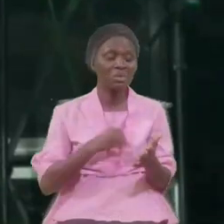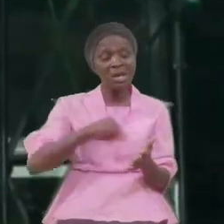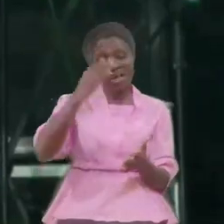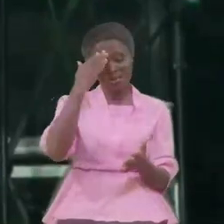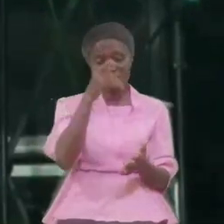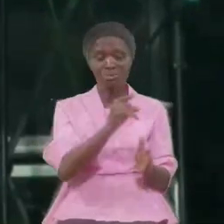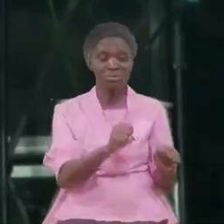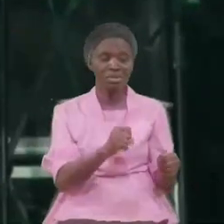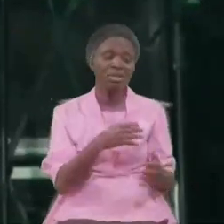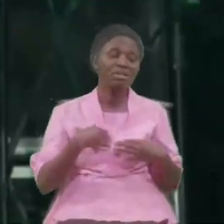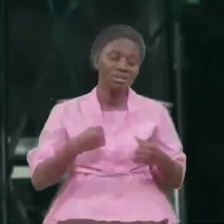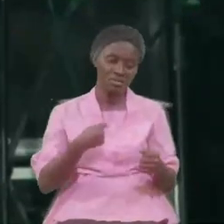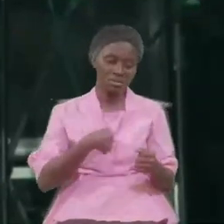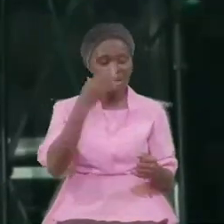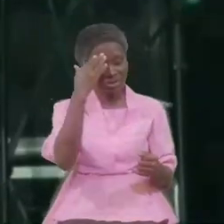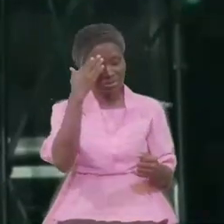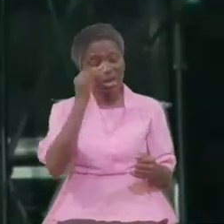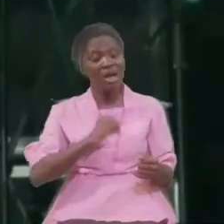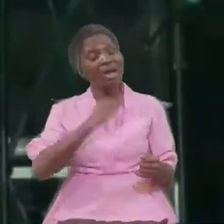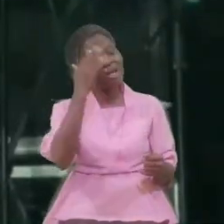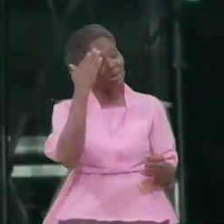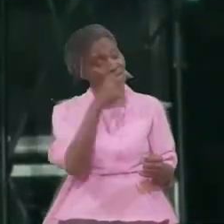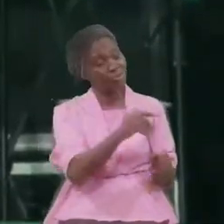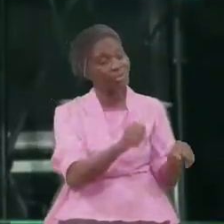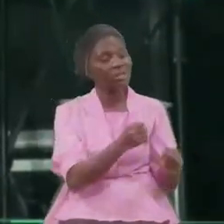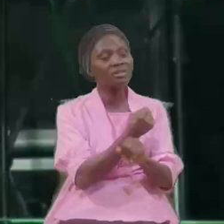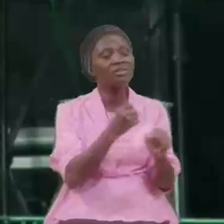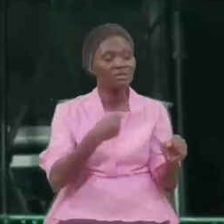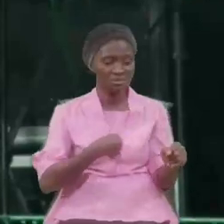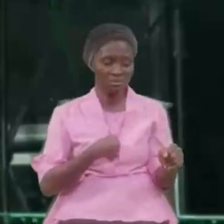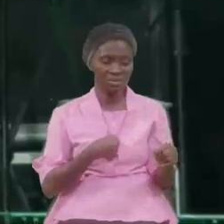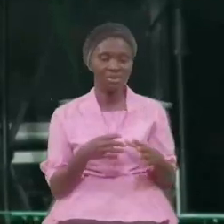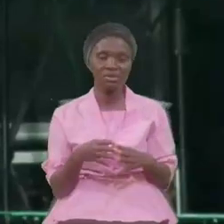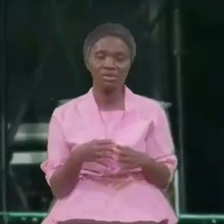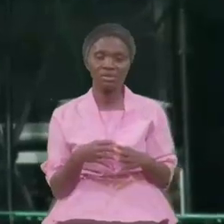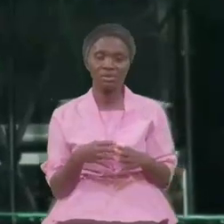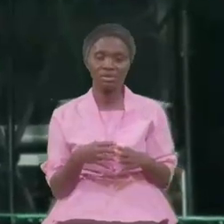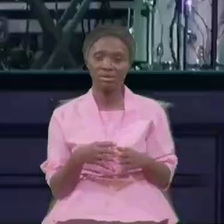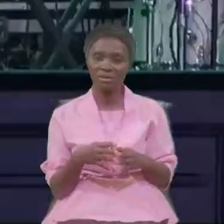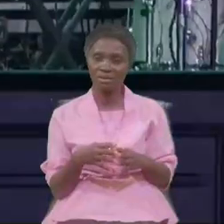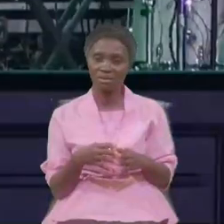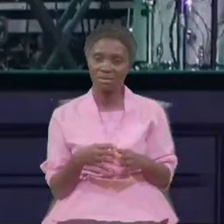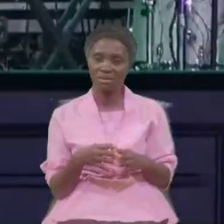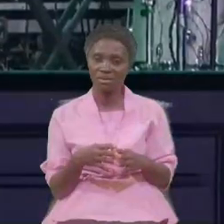me guérir. Je sais que tu peux me sauver.